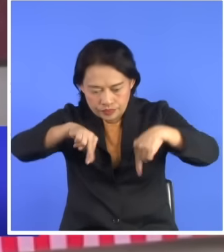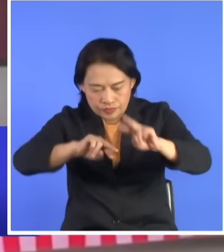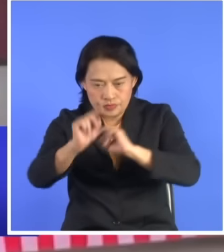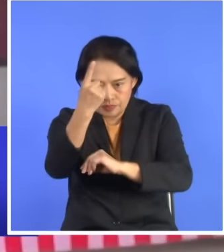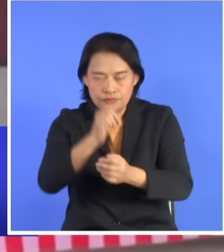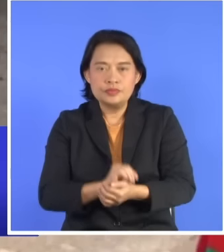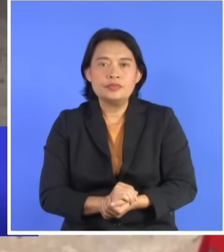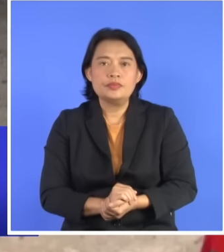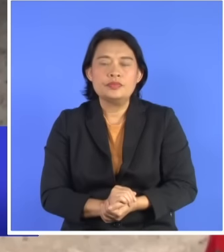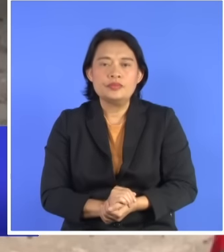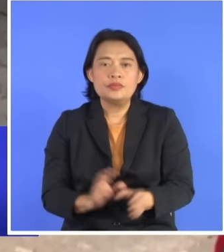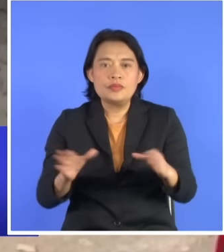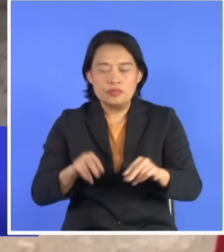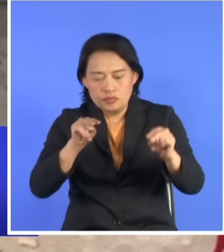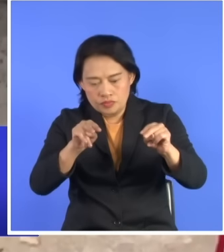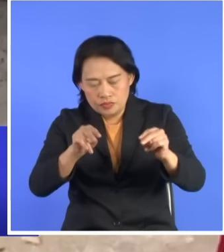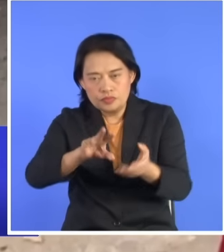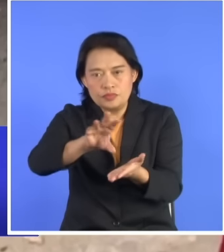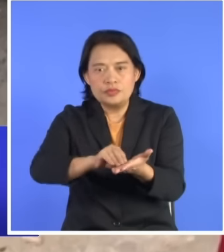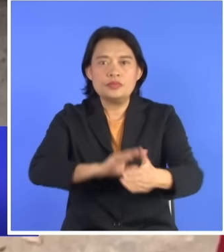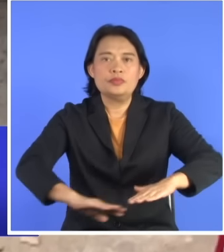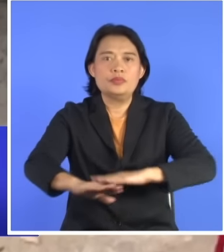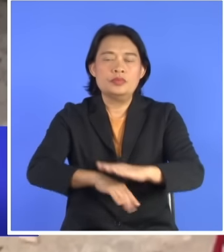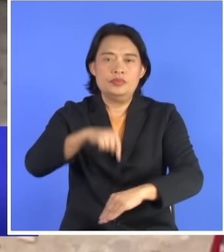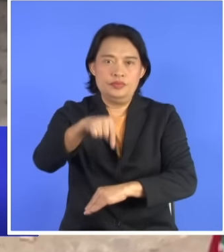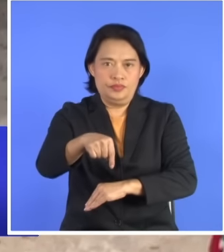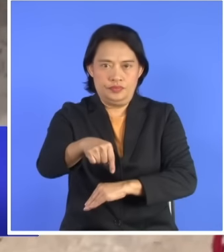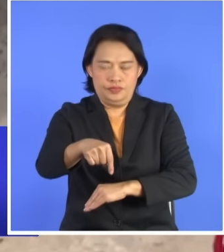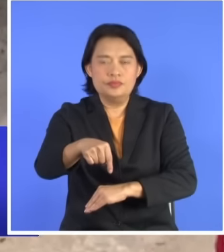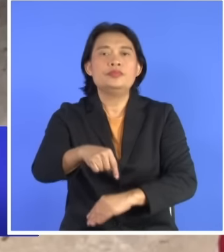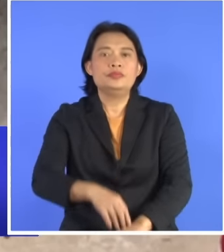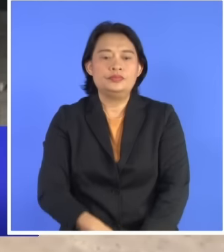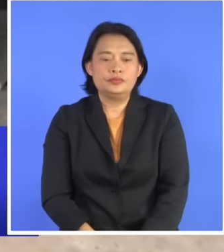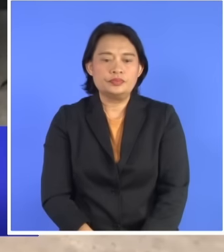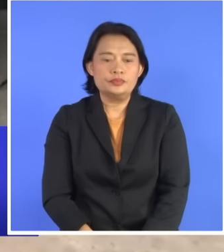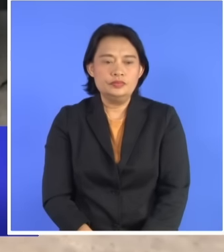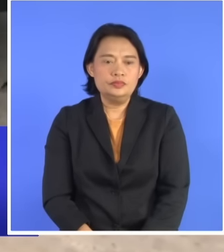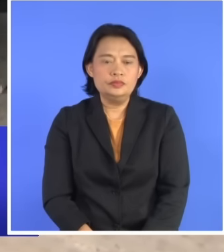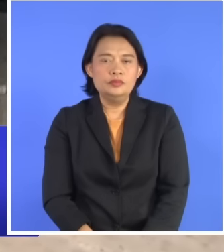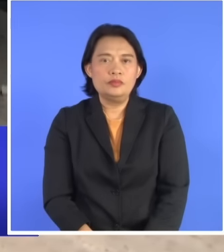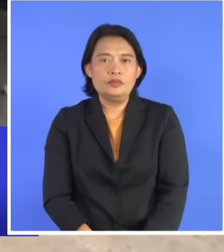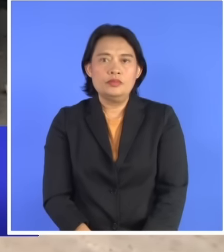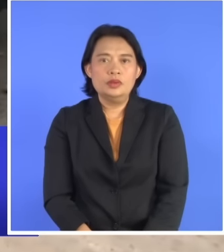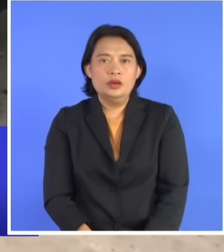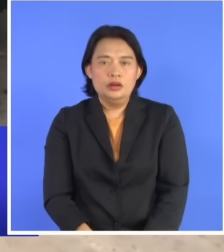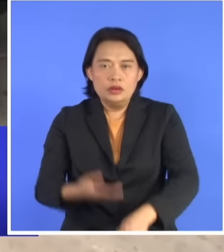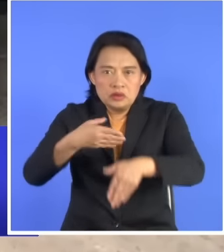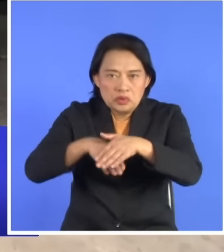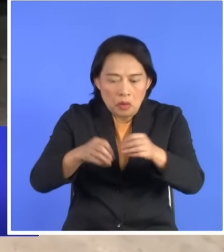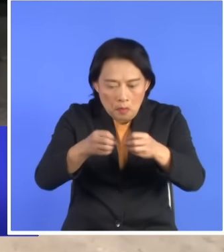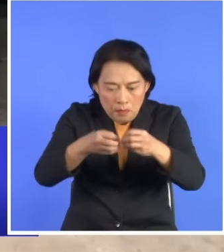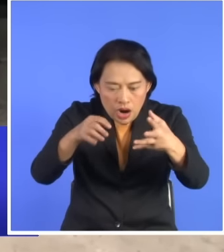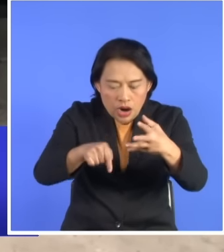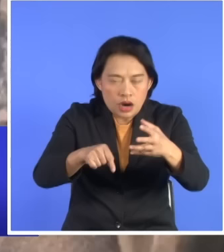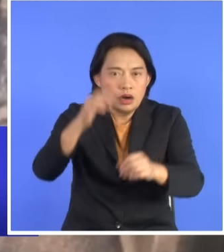งานที่เกี่ยวข้องไปตรวจสอบเก็บหลักฐานบริเวณจุดเกิดเหตุอีกครั้งหนึ่งนี่นะครับหลังจากที่เกิดเหตุรอบวางระเบิดตำรวจสายตรวจวงพักร